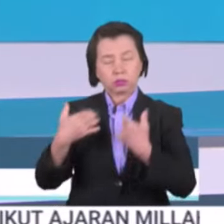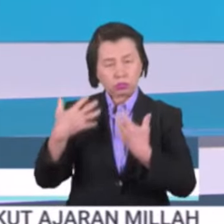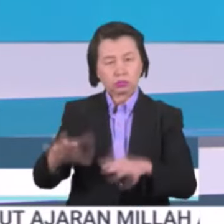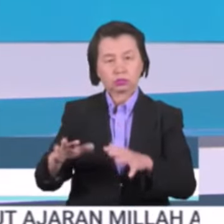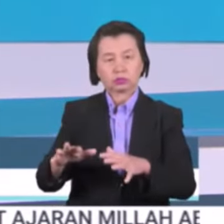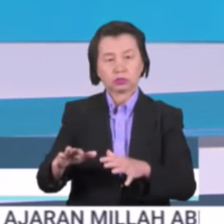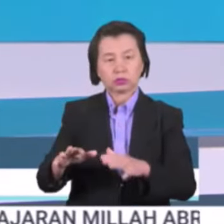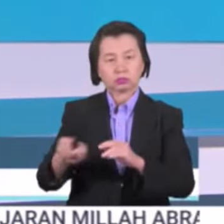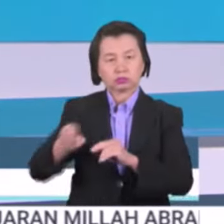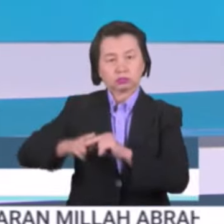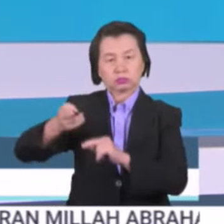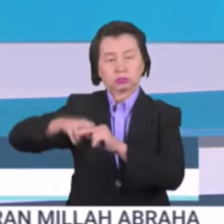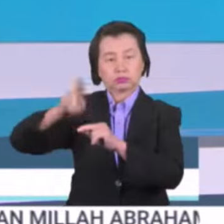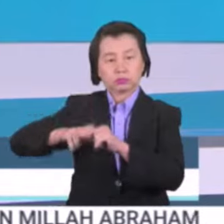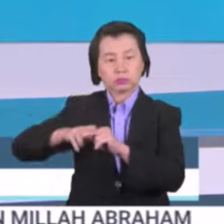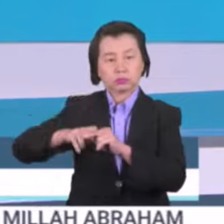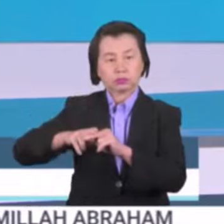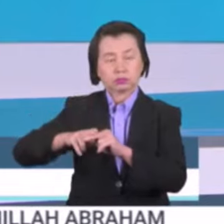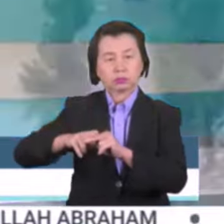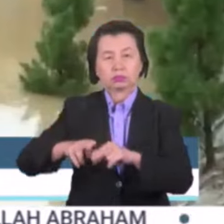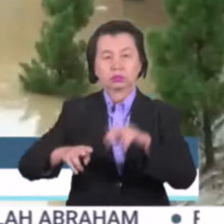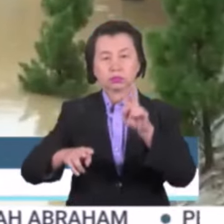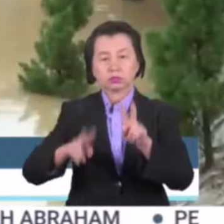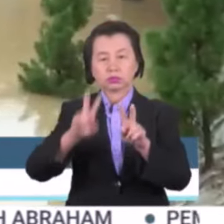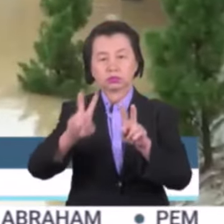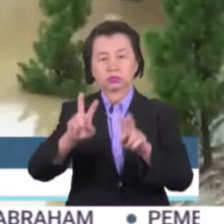telah meningkat kepada